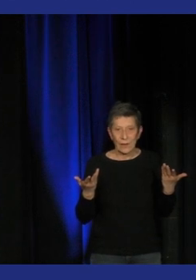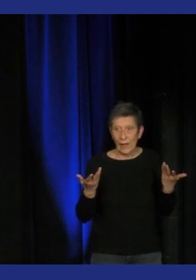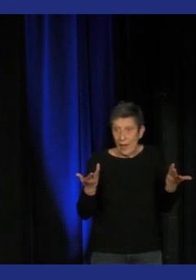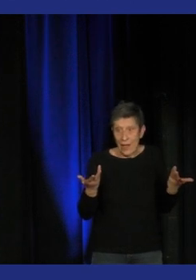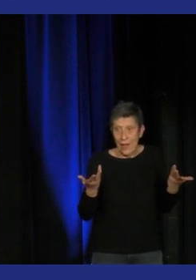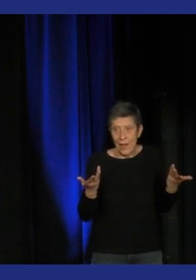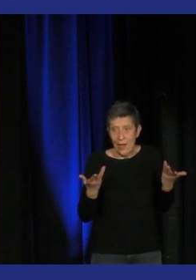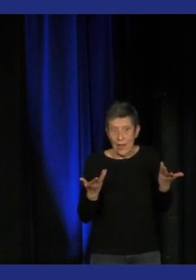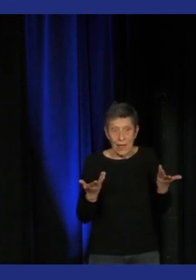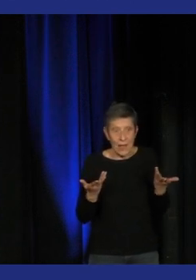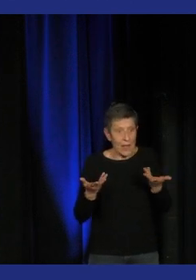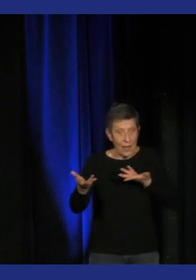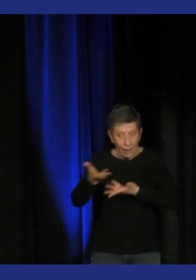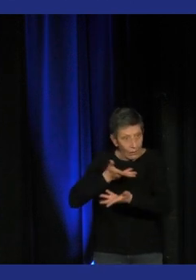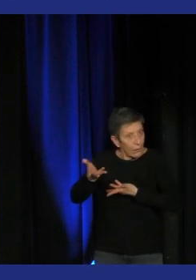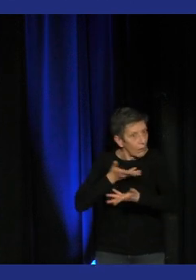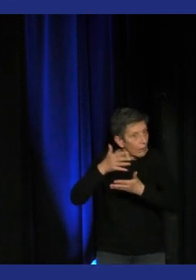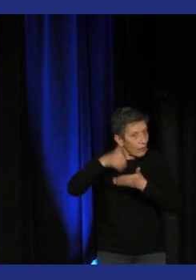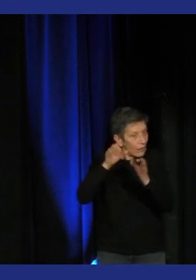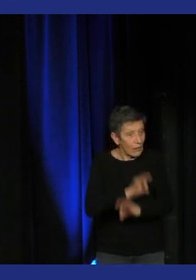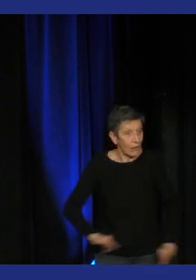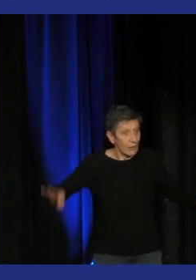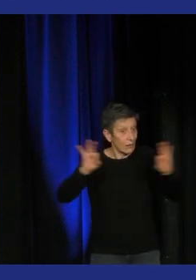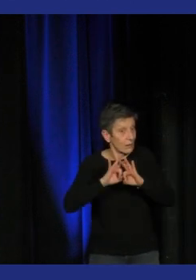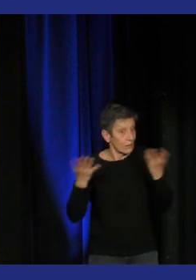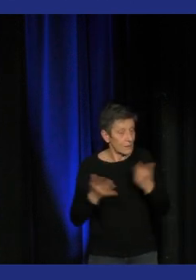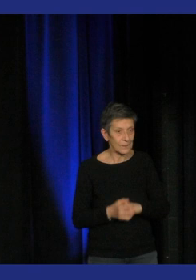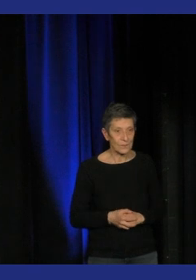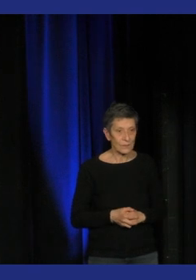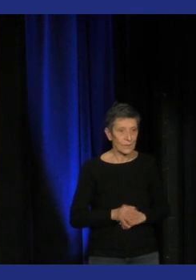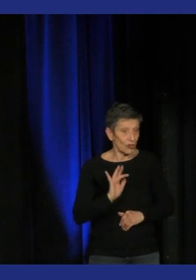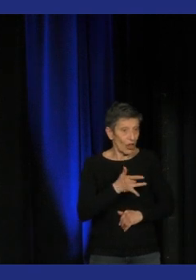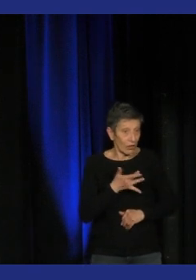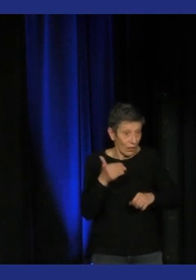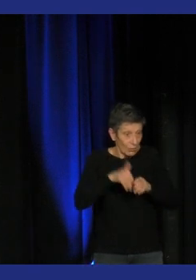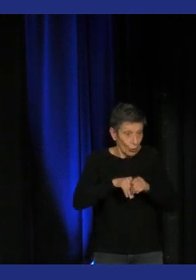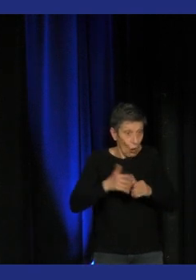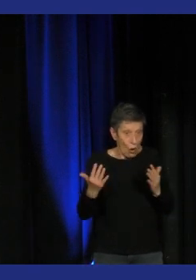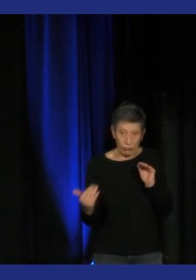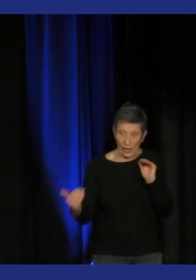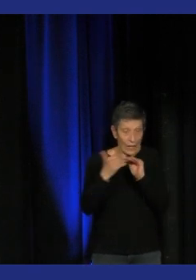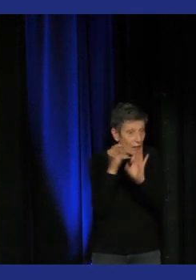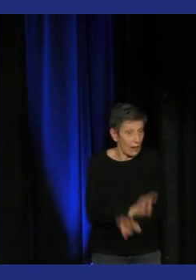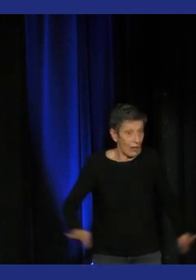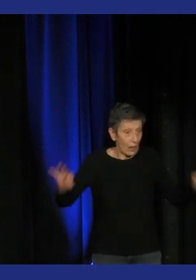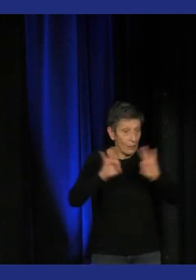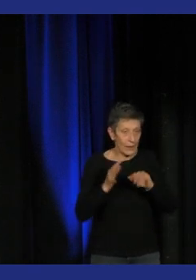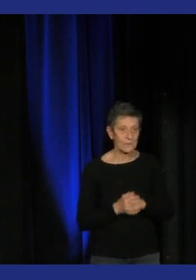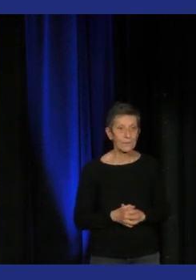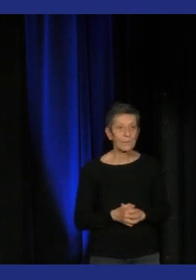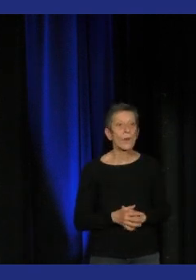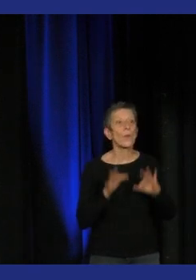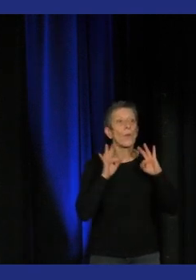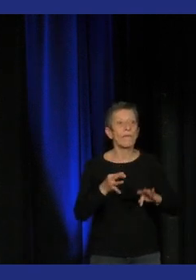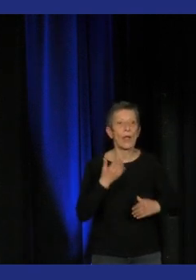cette notion de réciprocité dans la question de la charité. Voilà. Et après, la question de oui,